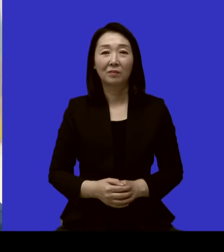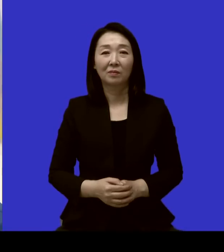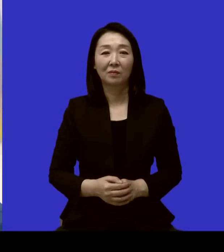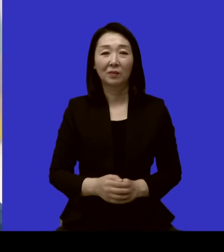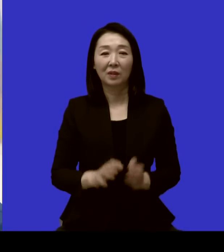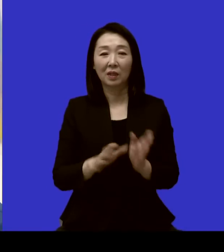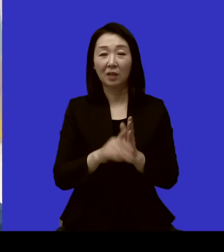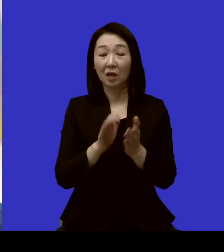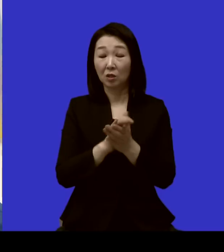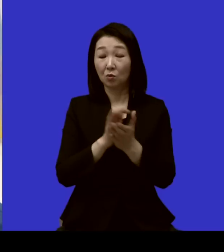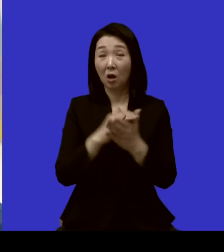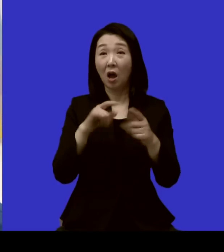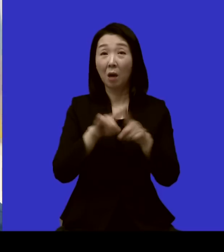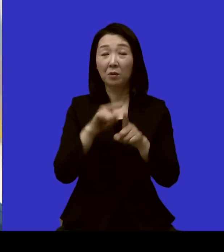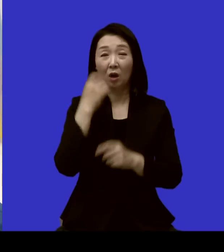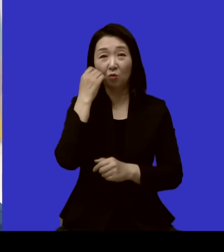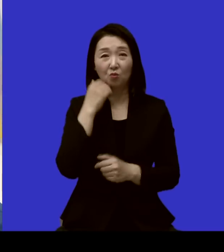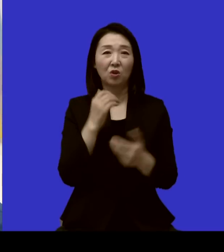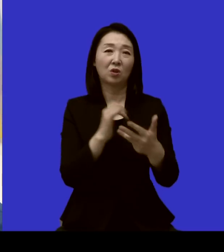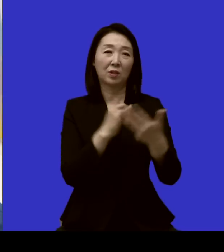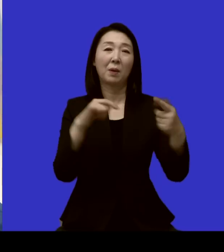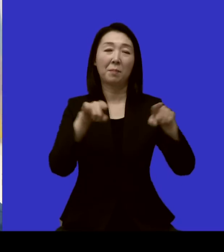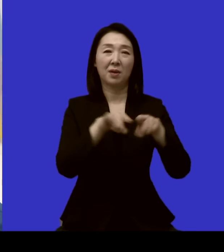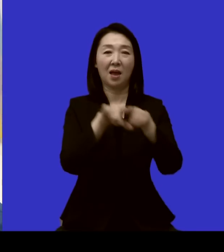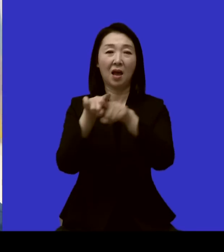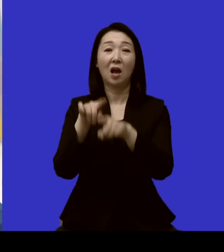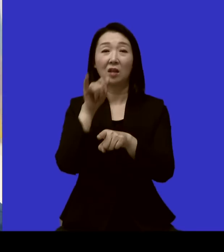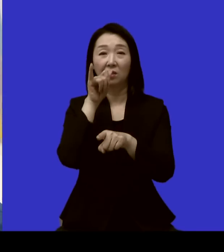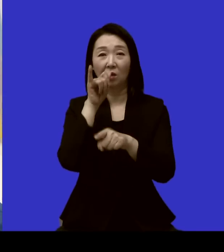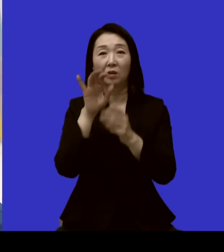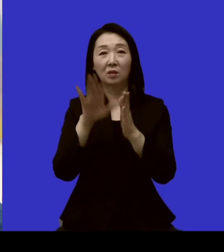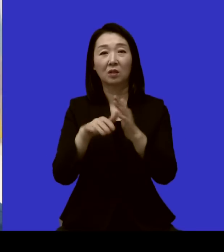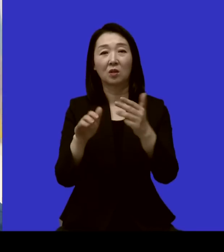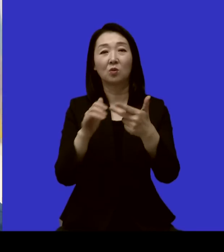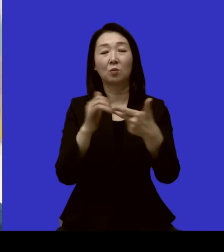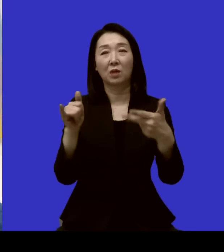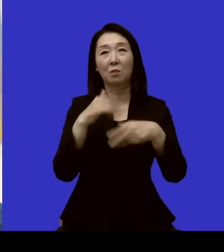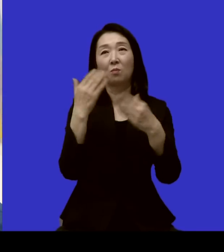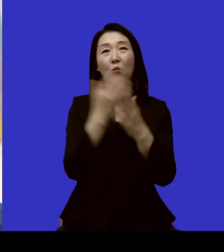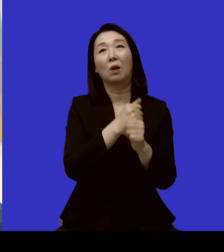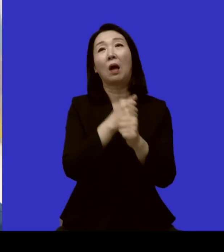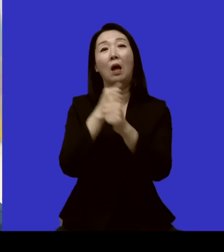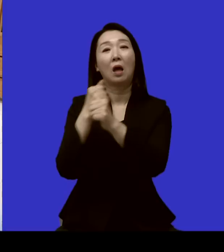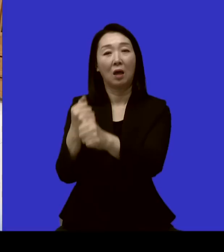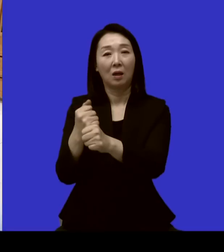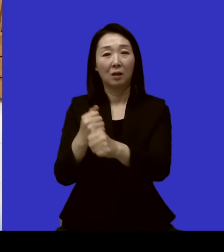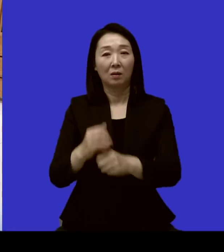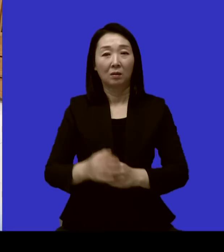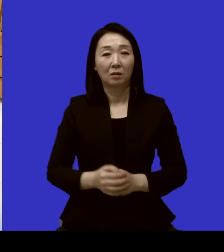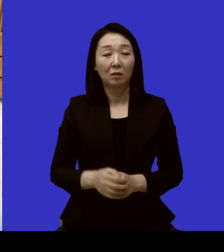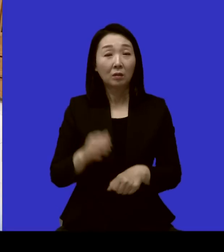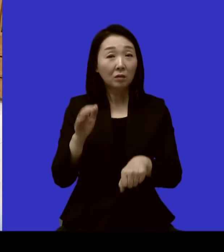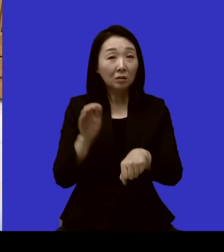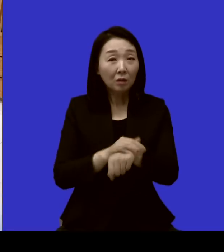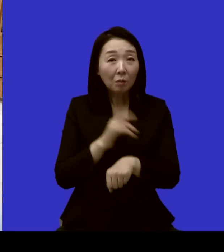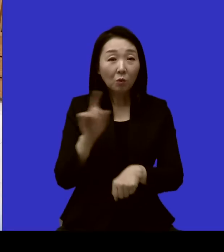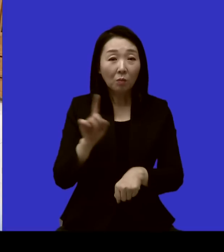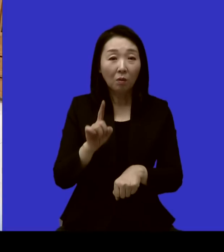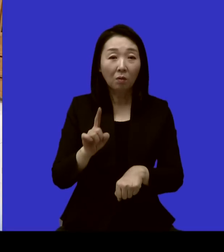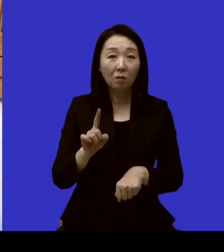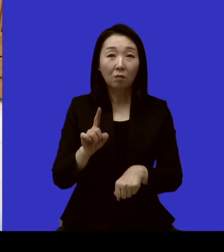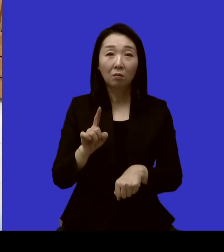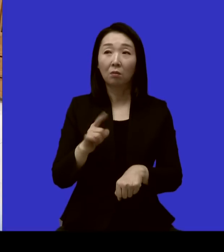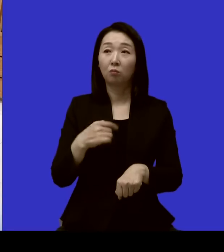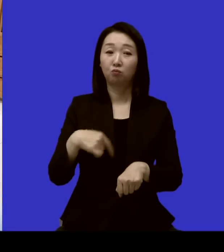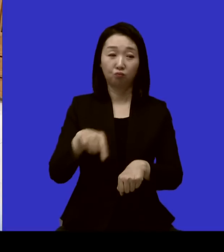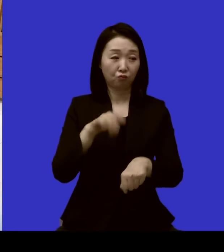어울렸던 친구들이 저를 포함해서 8명인데 예. 이제 7명이 다 잡혀가게 되는 계기가 있었어요. 뭘 잘못했어요? 잘못한 게